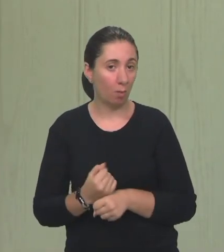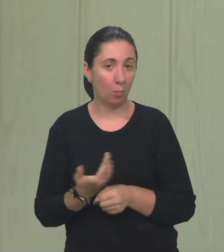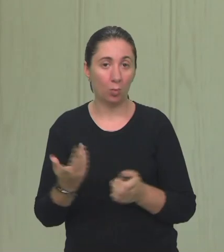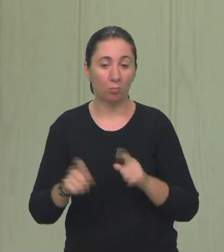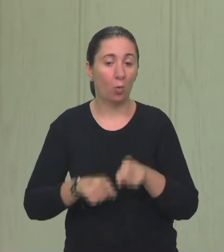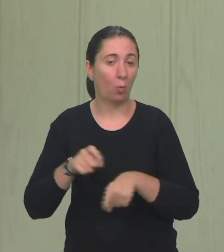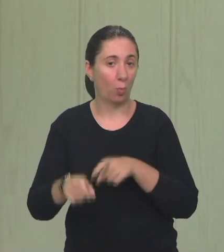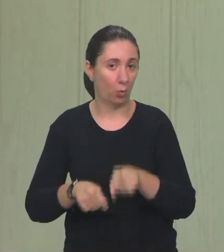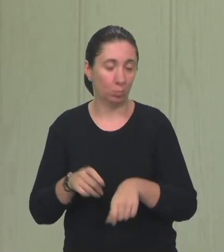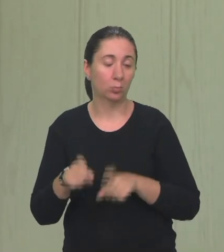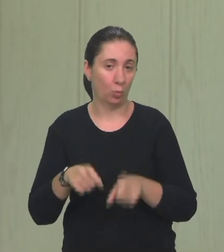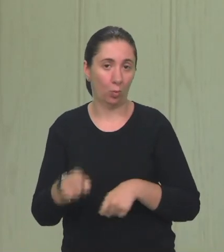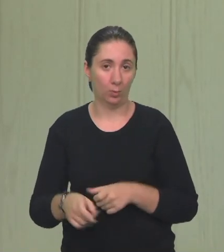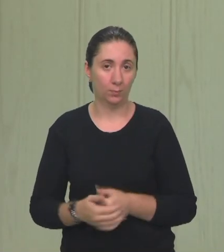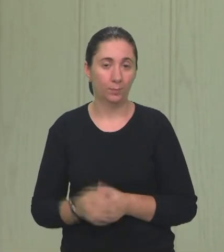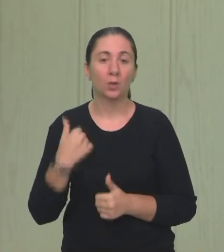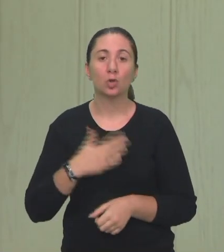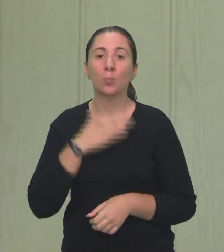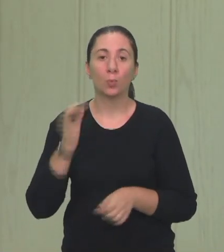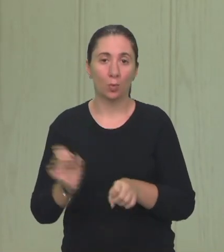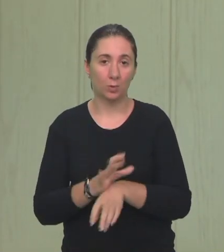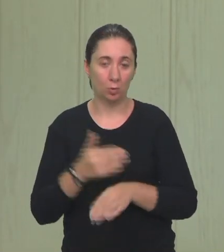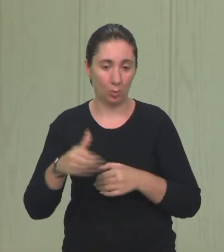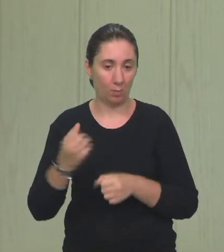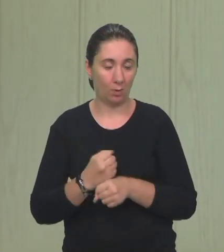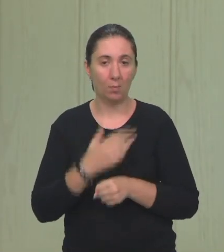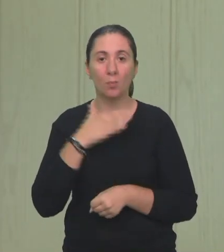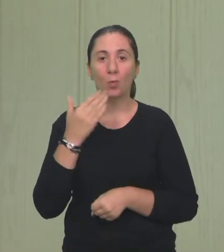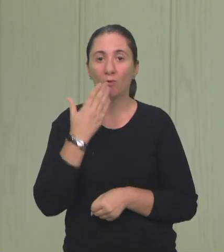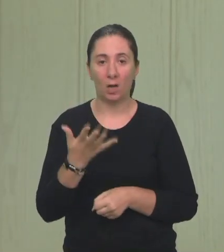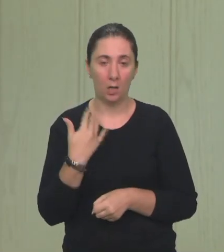tako, korak po korak. Korak po korak, da. Ja vam želim puno sreće u daljem radu i